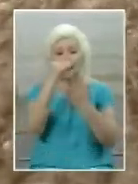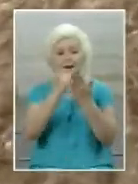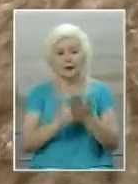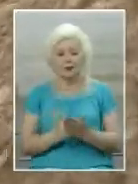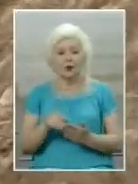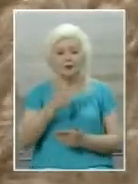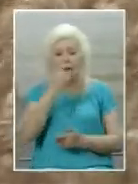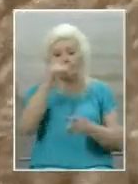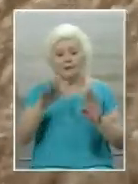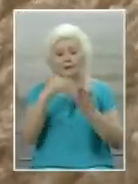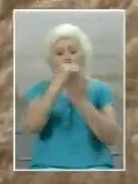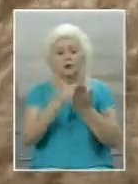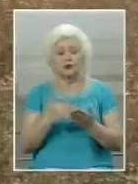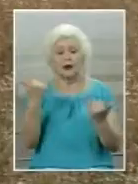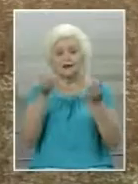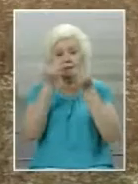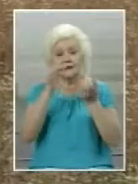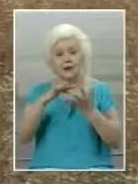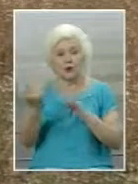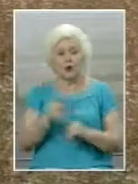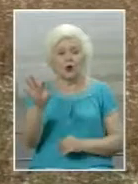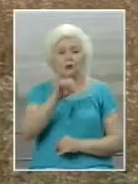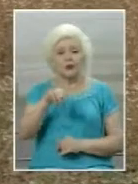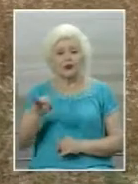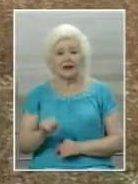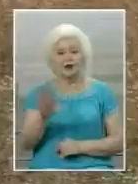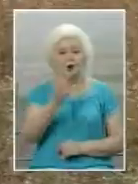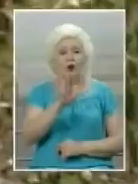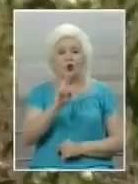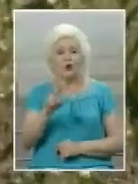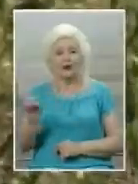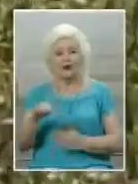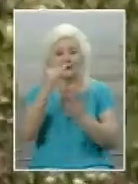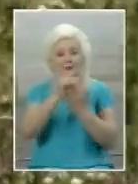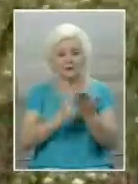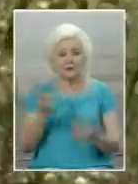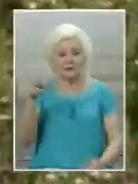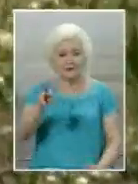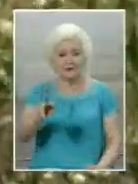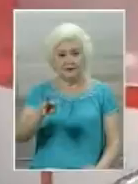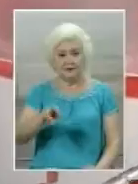змін клімату сортами сільгоспкультур. Олена Проценко, Владислав Купрієв, телеканал «Скіфія».